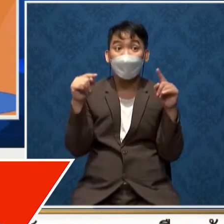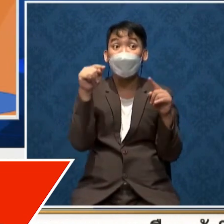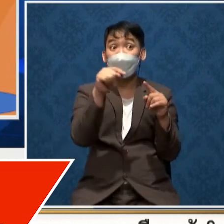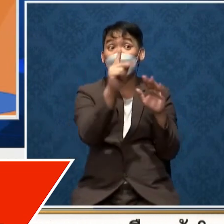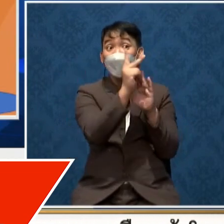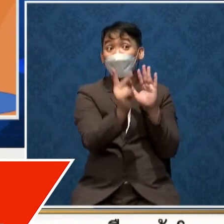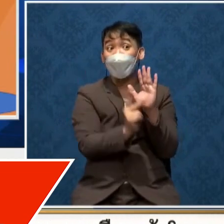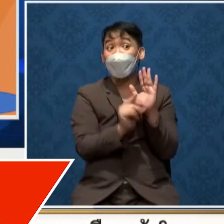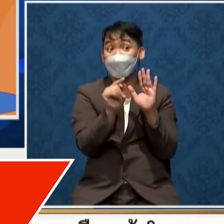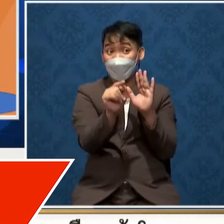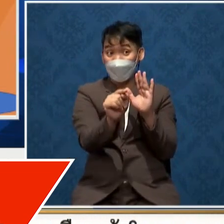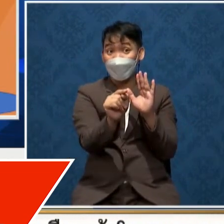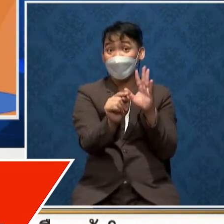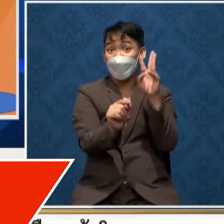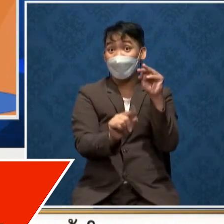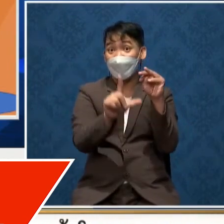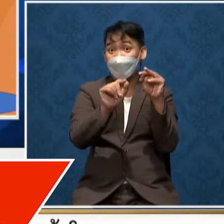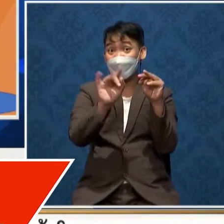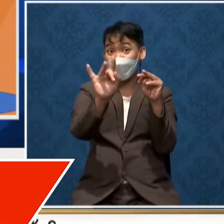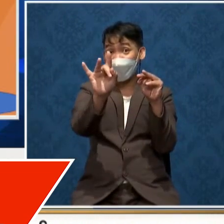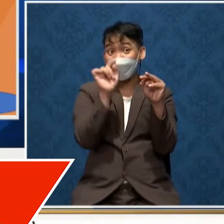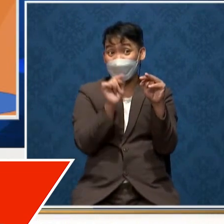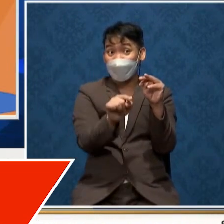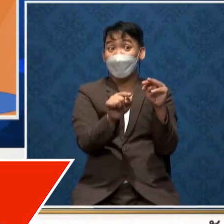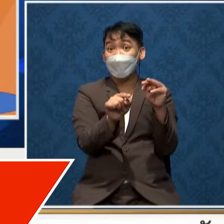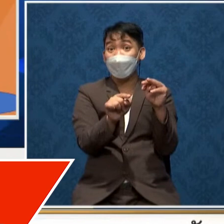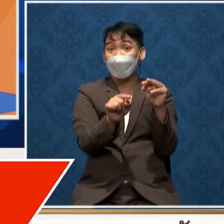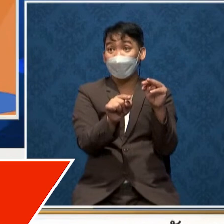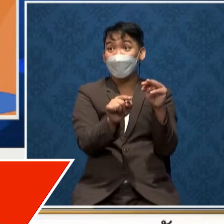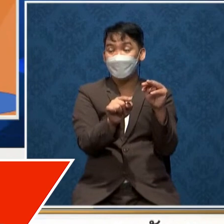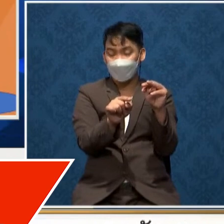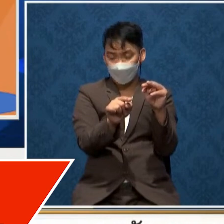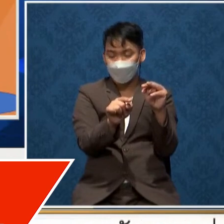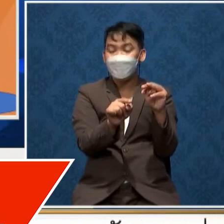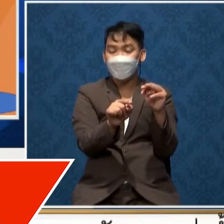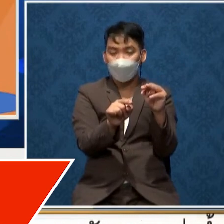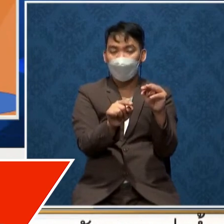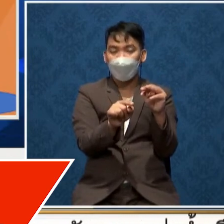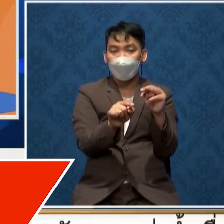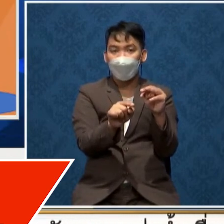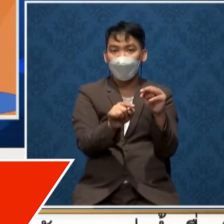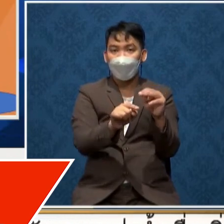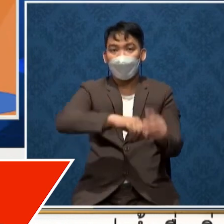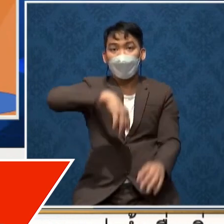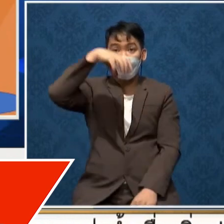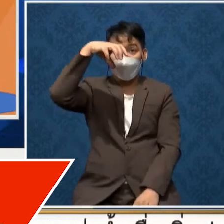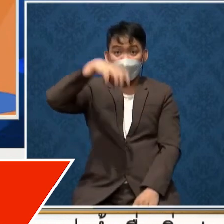แล้วเนี่ยต้องคงสิทธิ์ให้หน่วยงานตามรัฐมานั้นได้